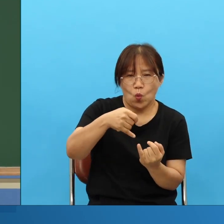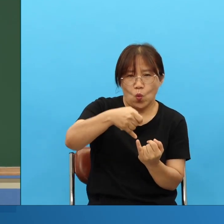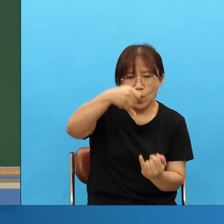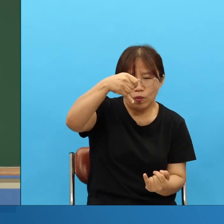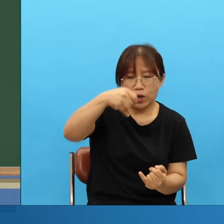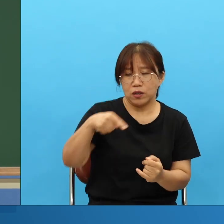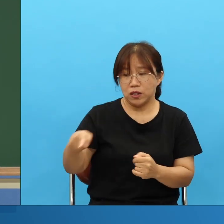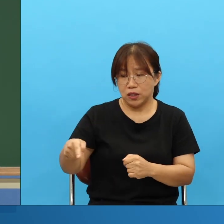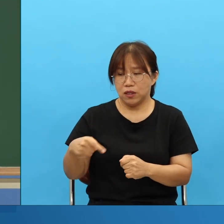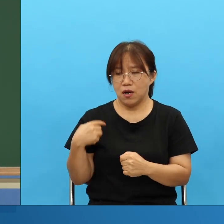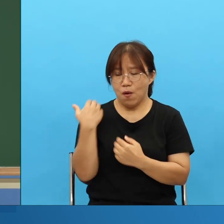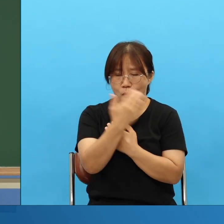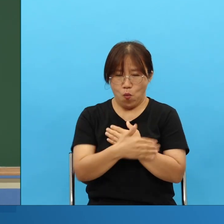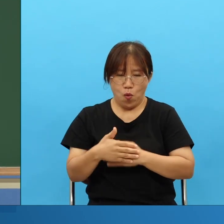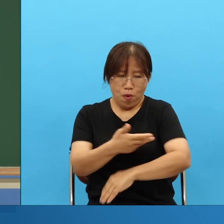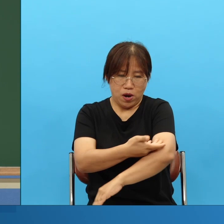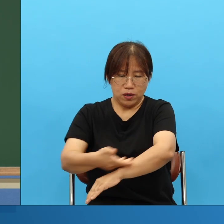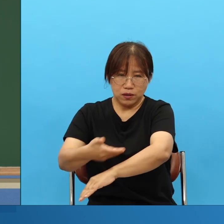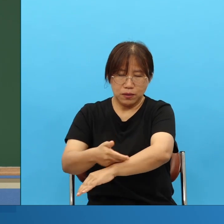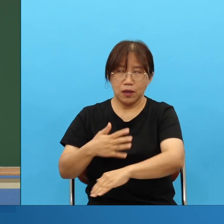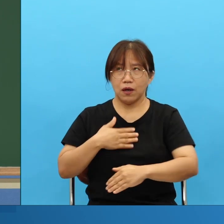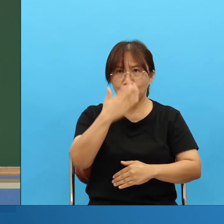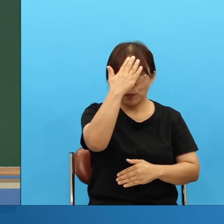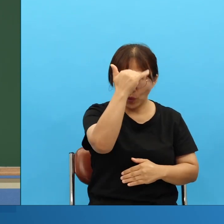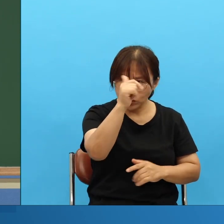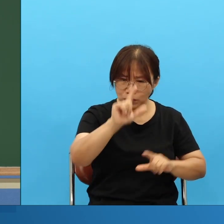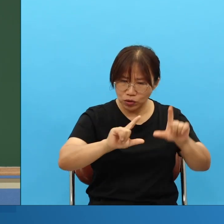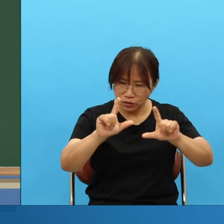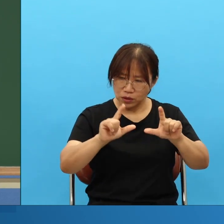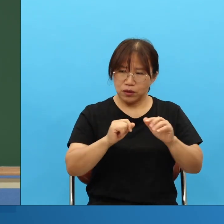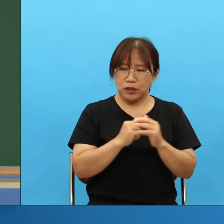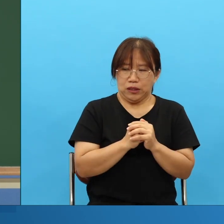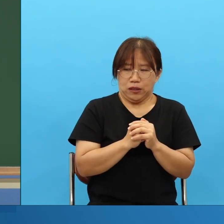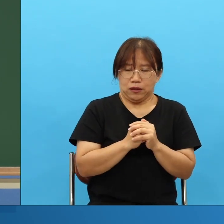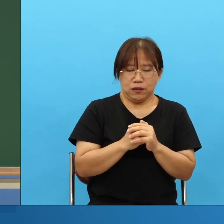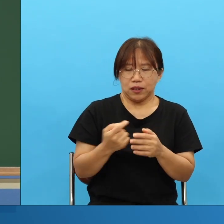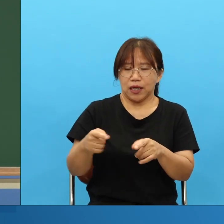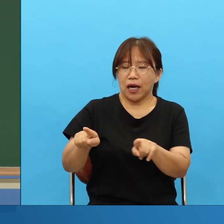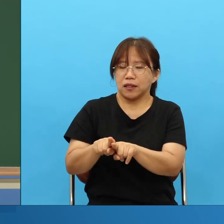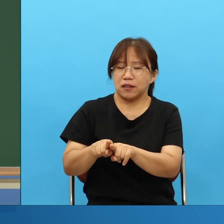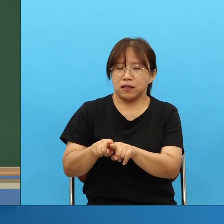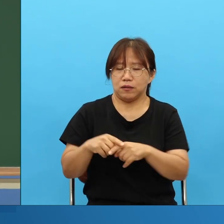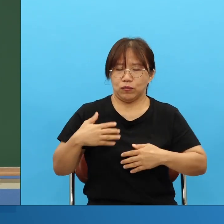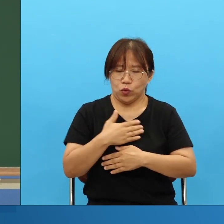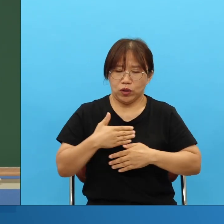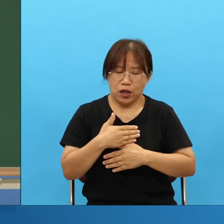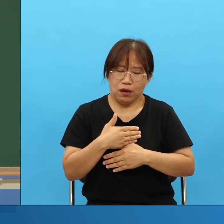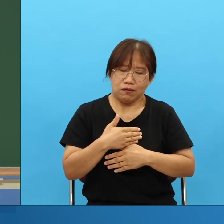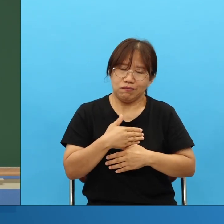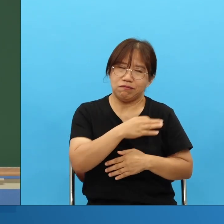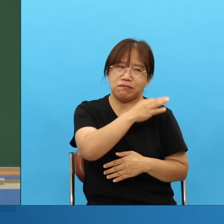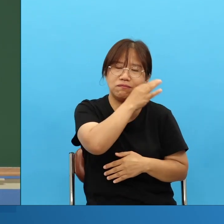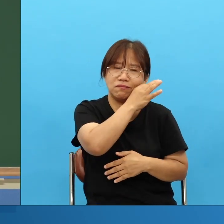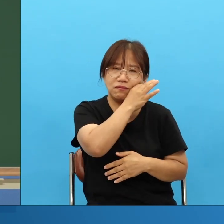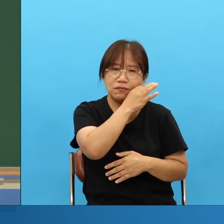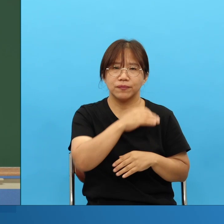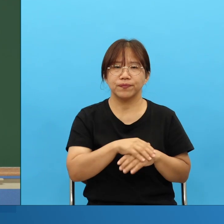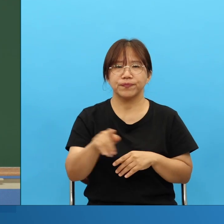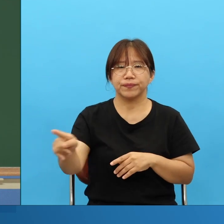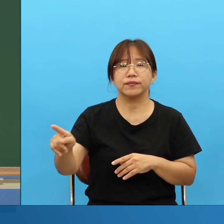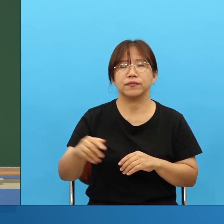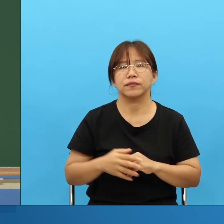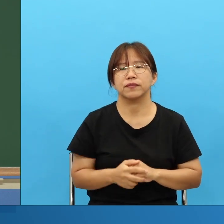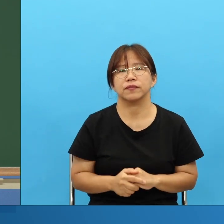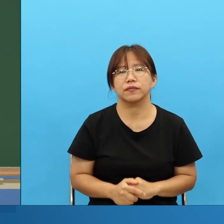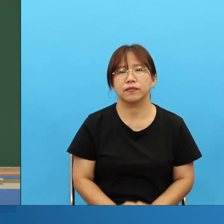문신이 있고 내가 뭐 보스처럼 보이는가 봐. 그 뒤로는 내가 목욕탕을 같이 가자 소리를 안 해. 근데 이 친구였어요.